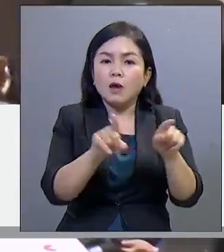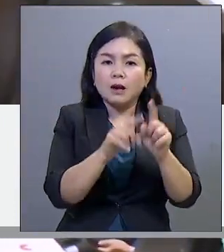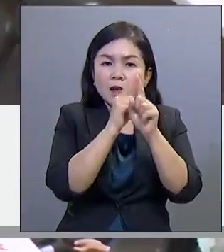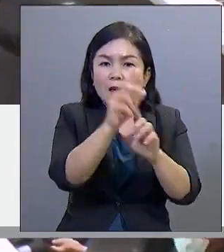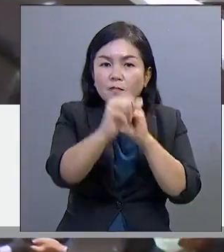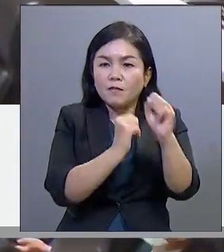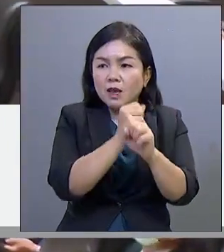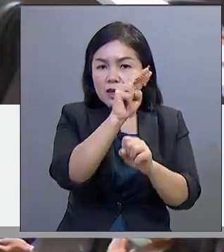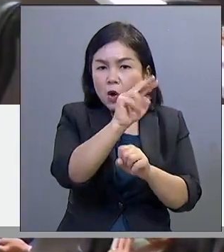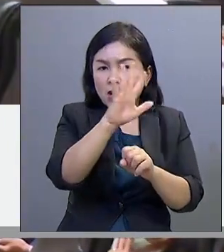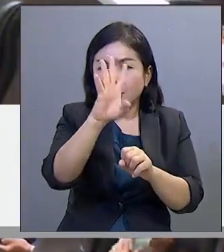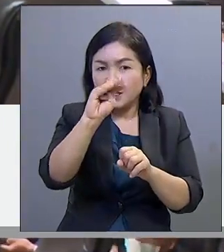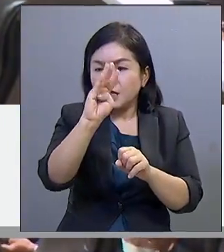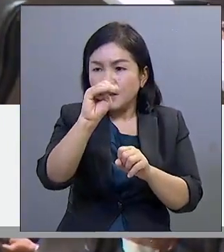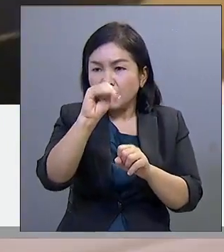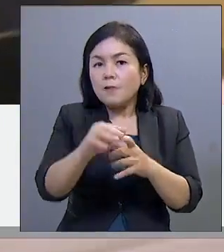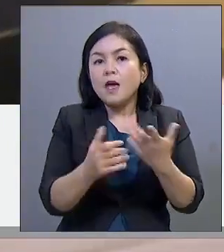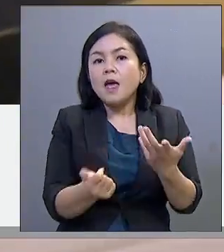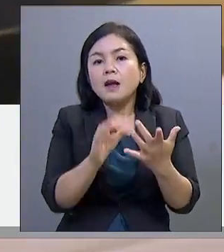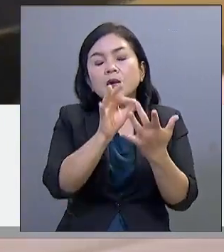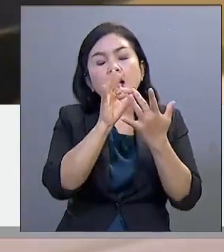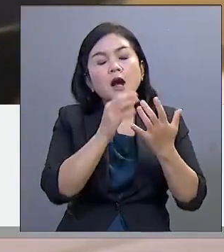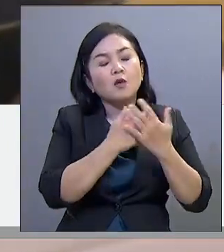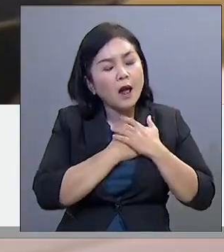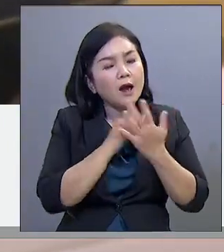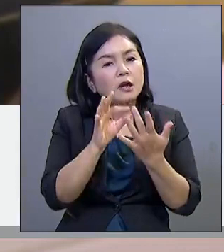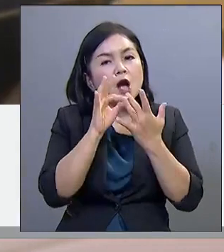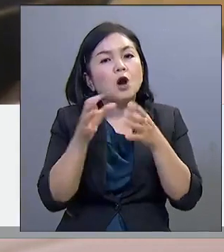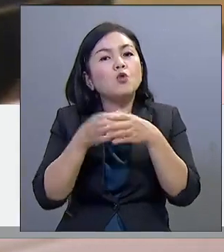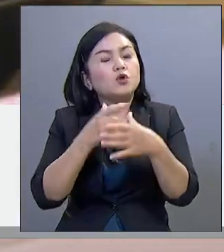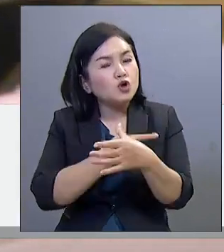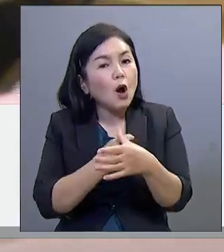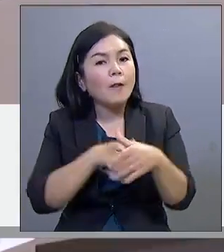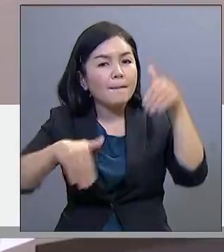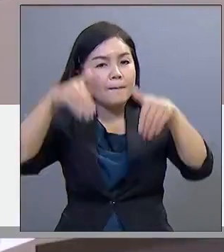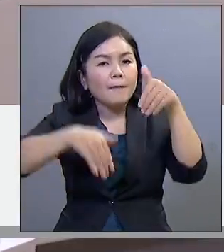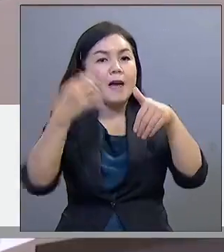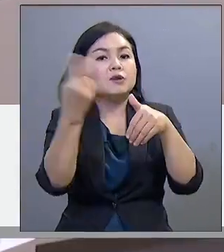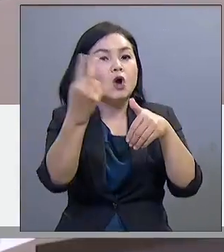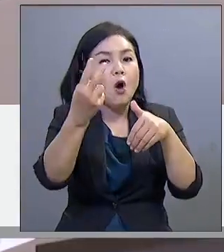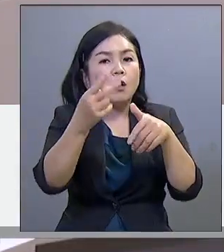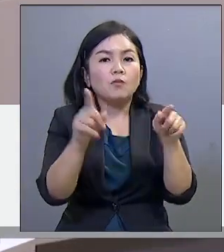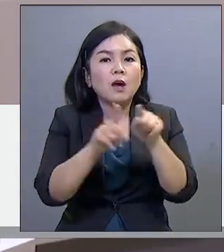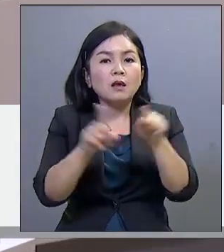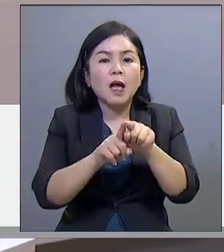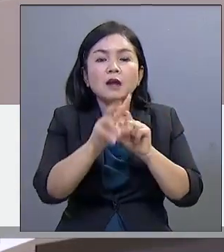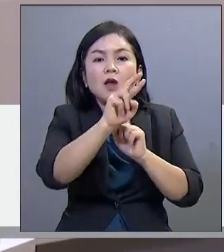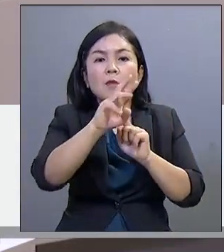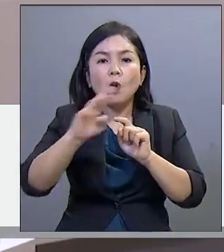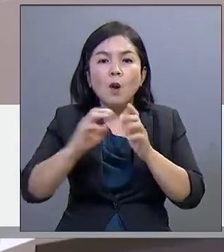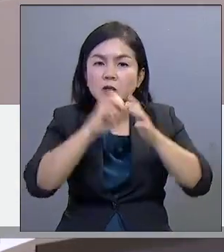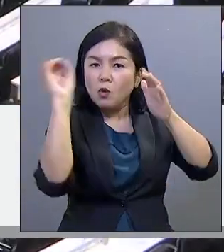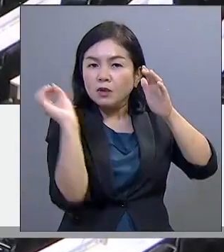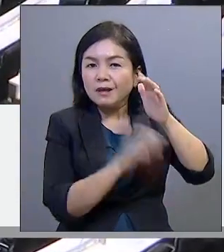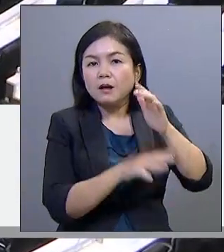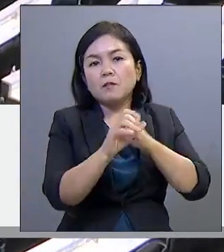40ก็คือเลือกคนที่รักเลือกพักที่ชอบมีบัร 2 ใบนั่นเองเท่ากัเป็การรอระบบเลือกตั้งของปี 2,